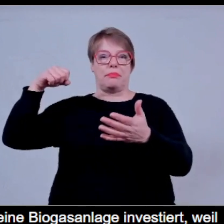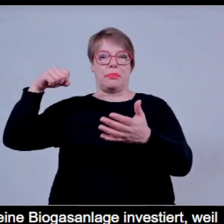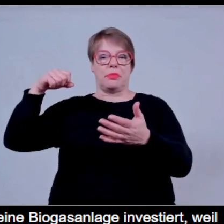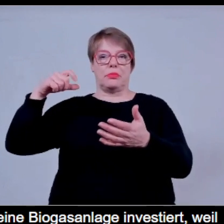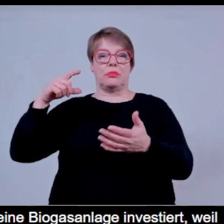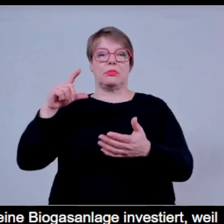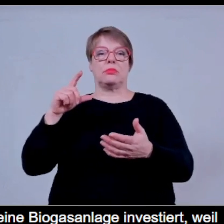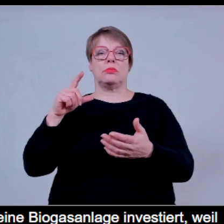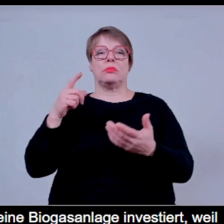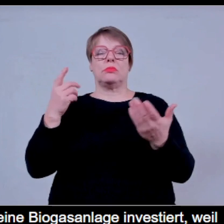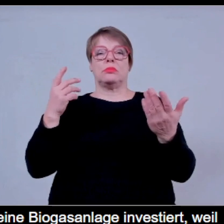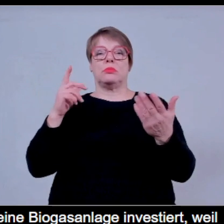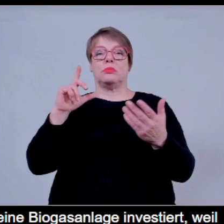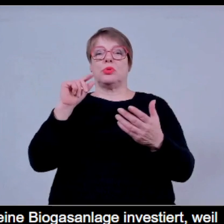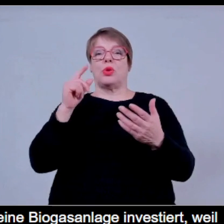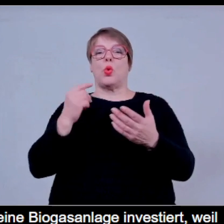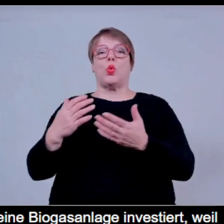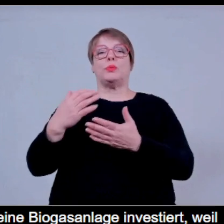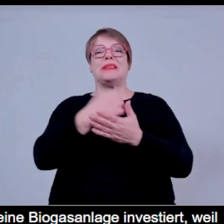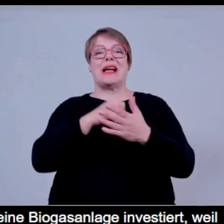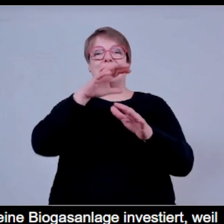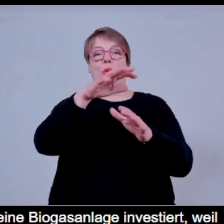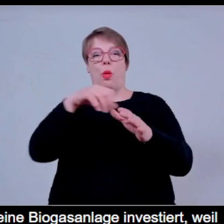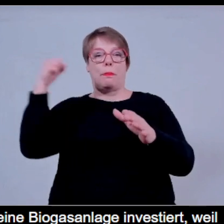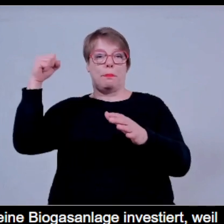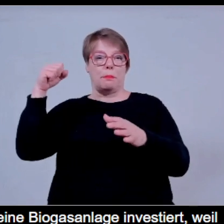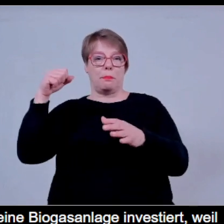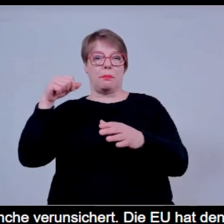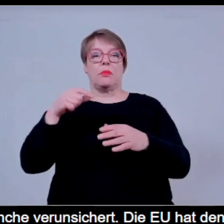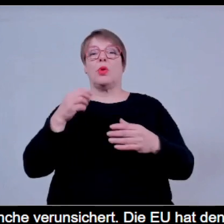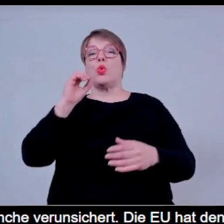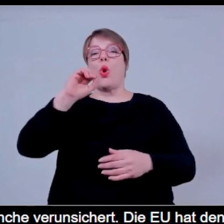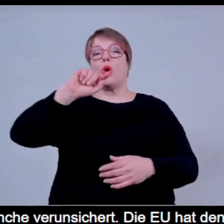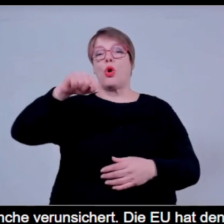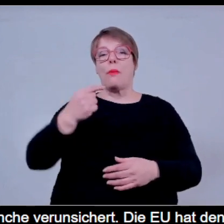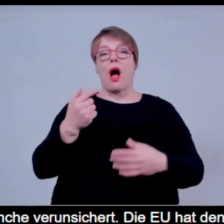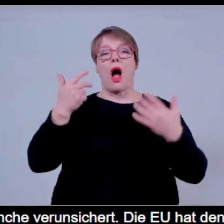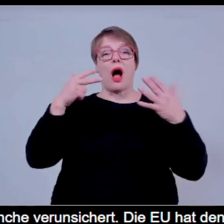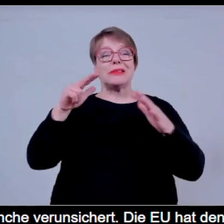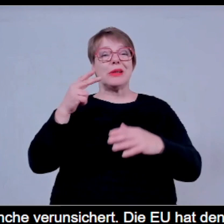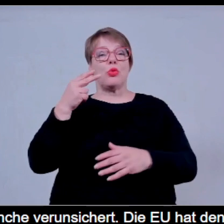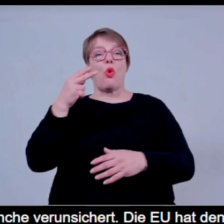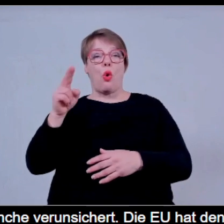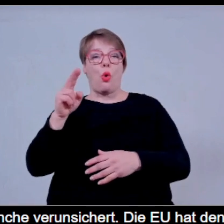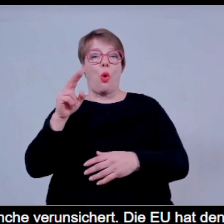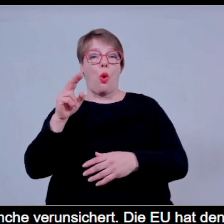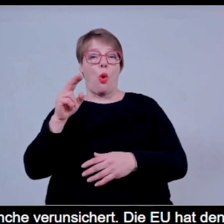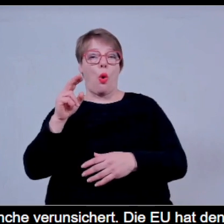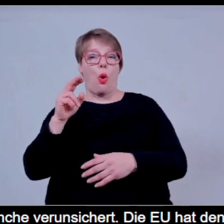die vorher in die Biogasanlage reinkommen, damit hinten Strom rauskommt. Das ist alles massiv teurer geworden. Die